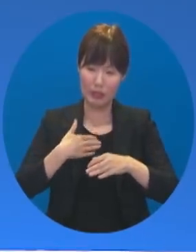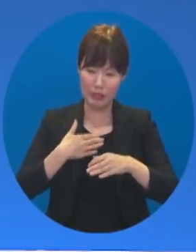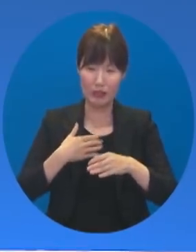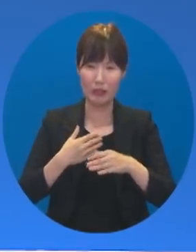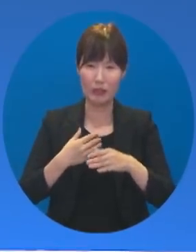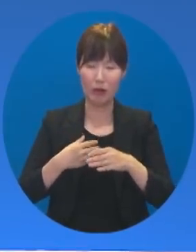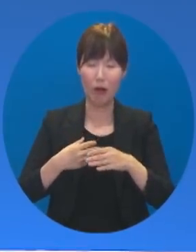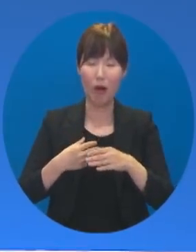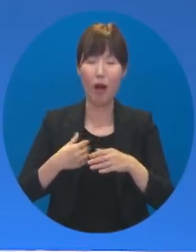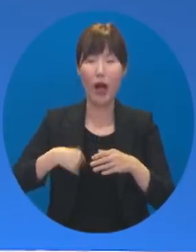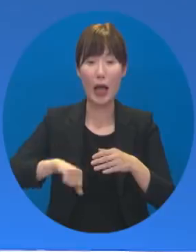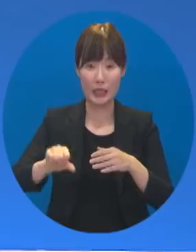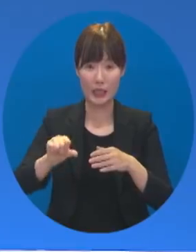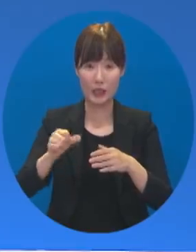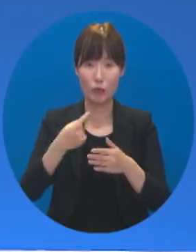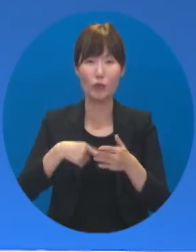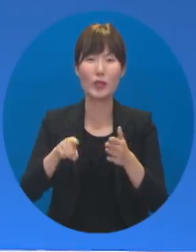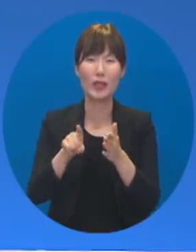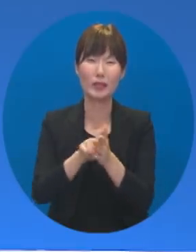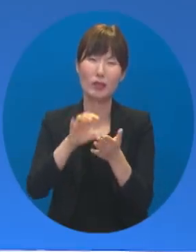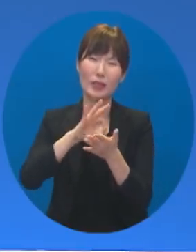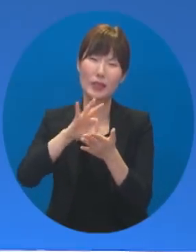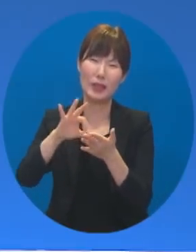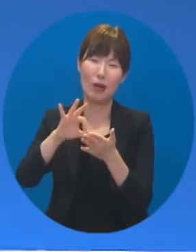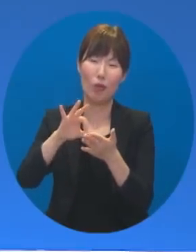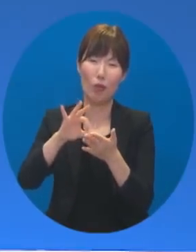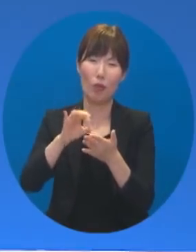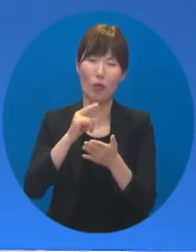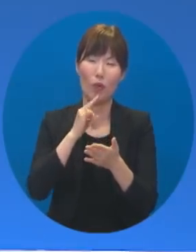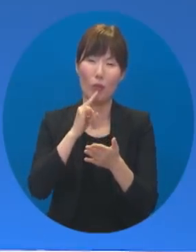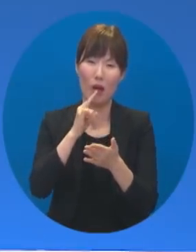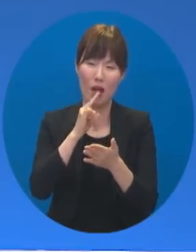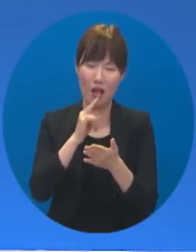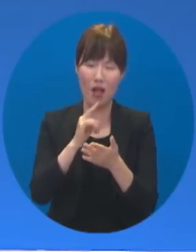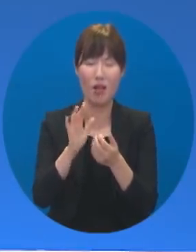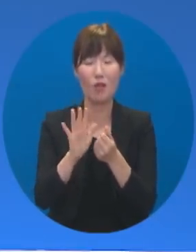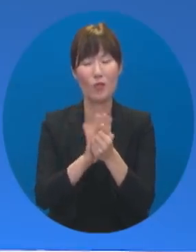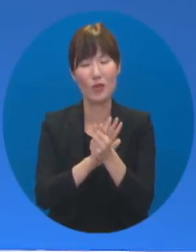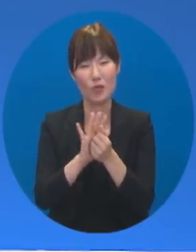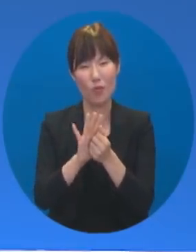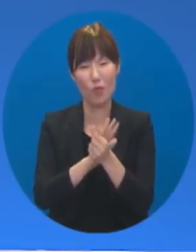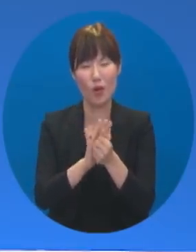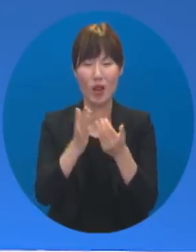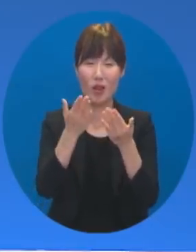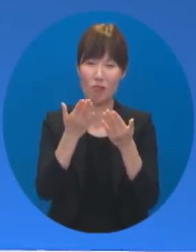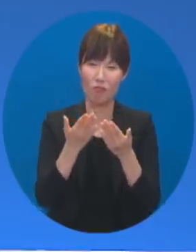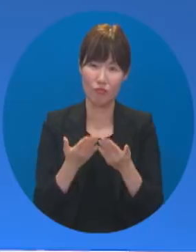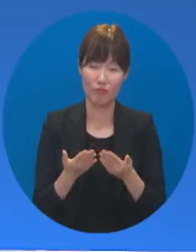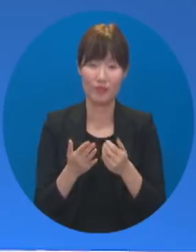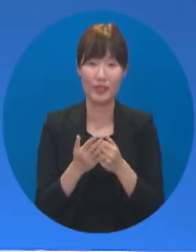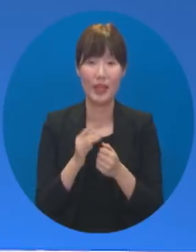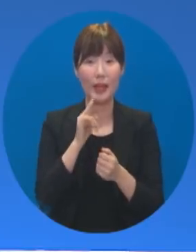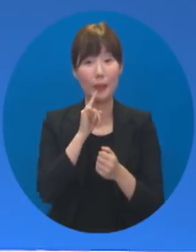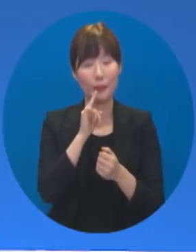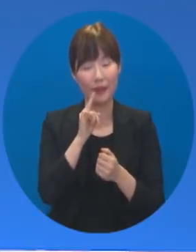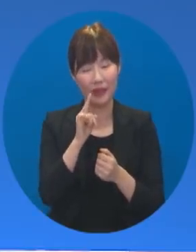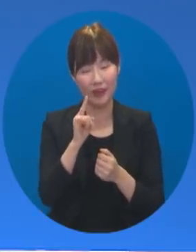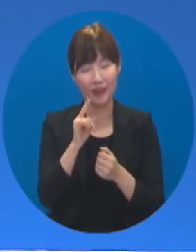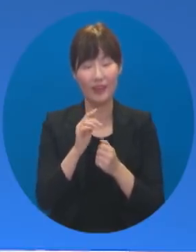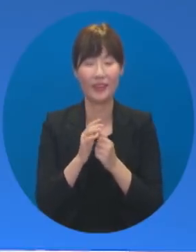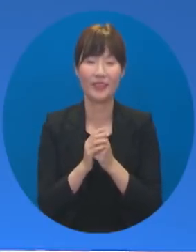정말 그분들의 그 위로 그 말 한마디 그런